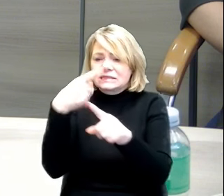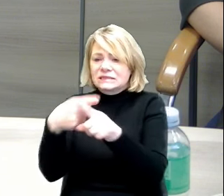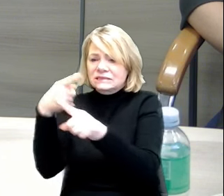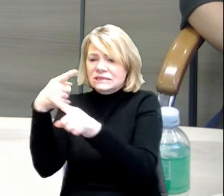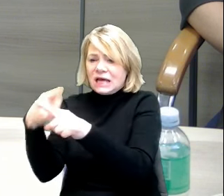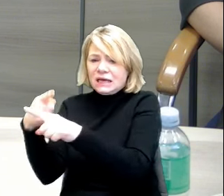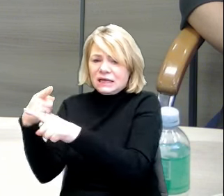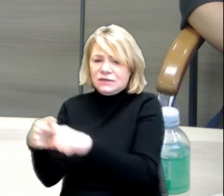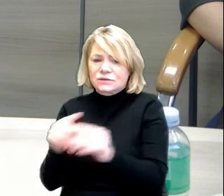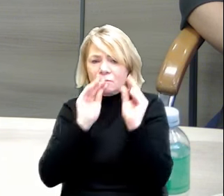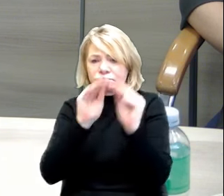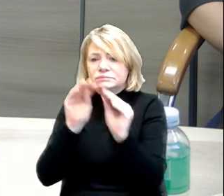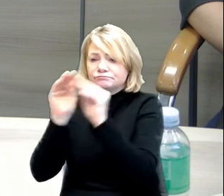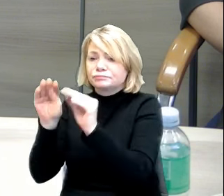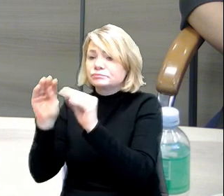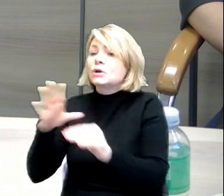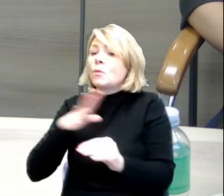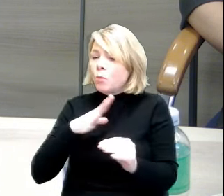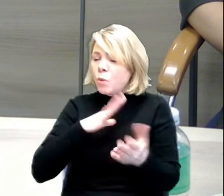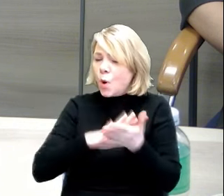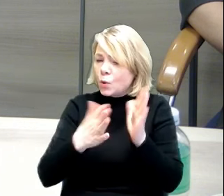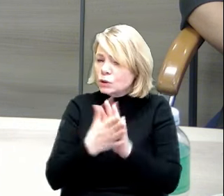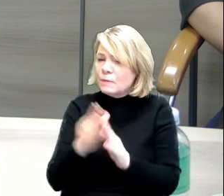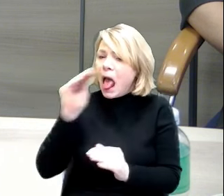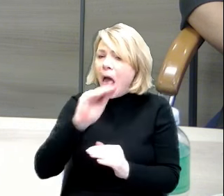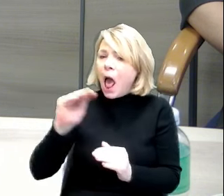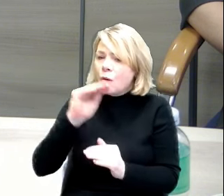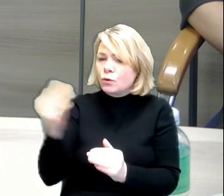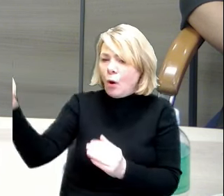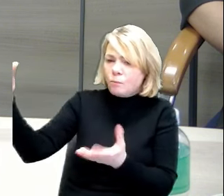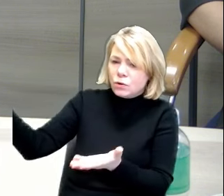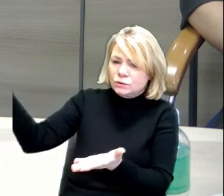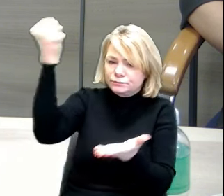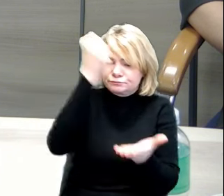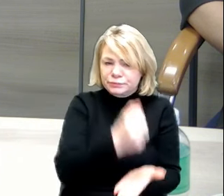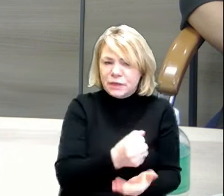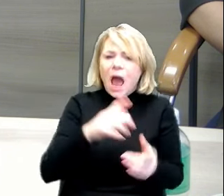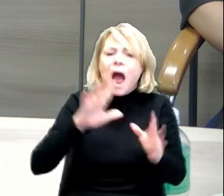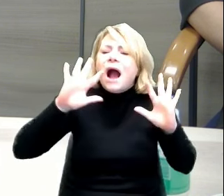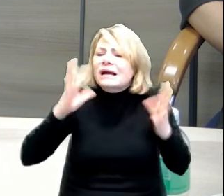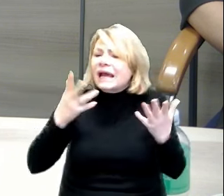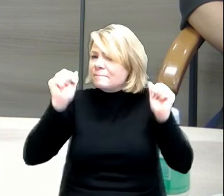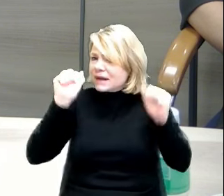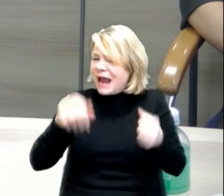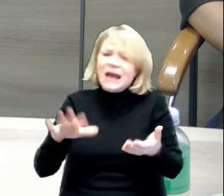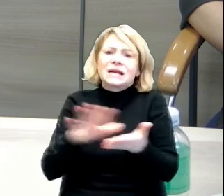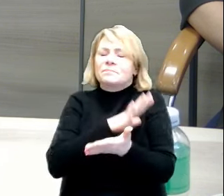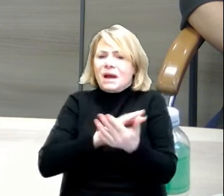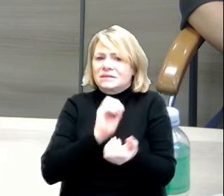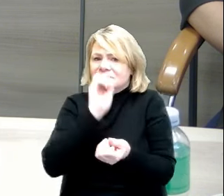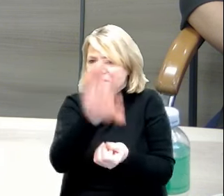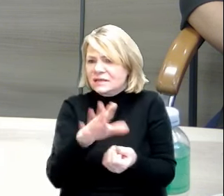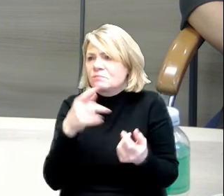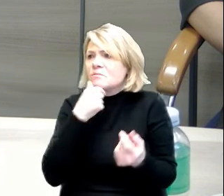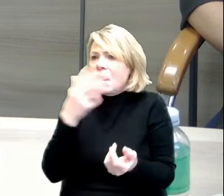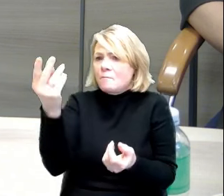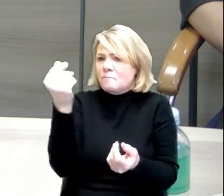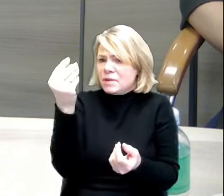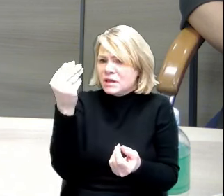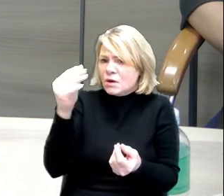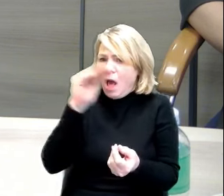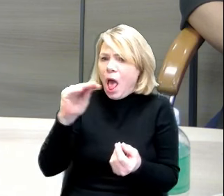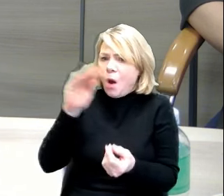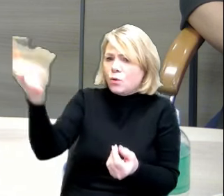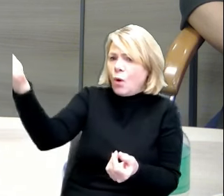europinius pinigus kaip galima yra atsiskaityti su valstybe ir su europa paėmus europinius pinigus ir nepadarius